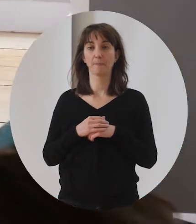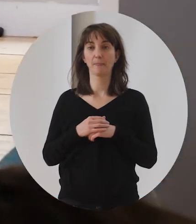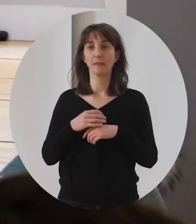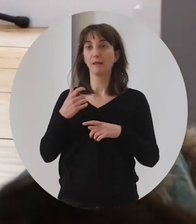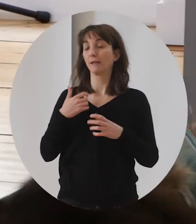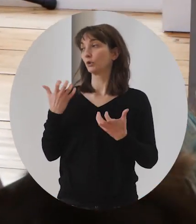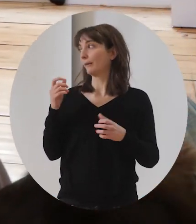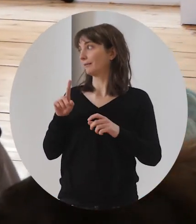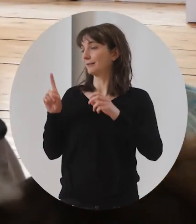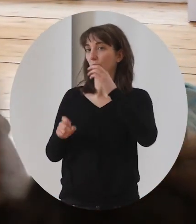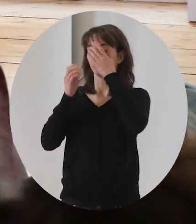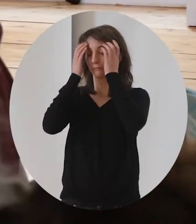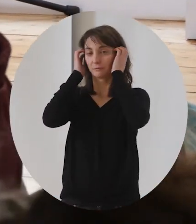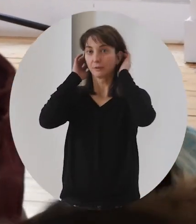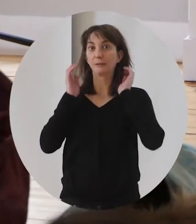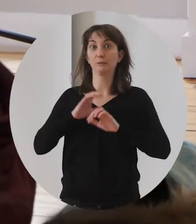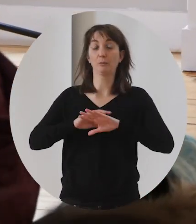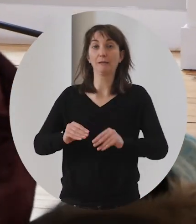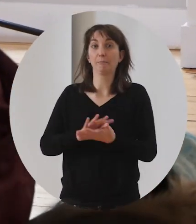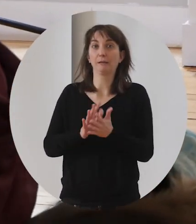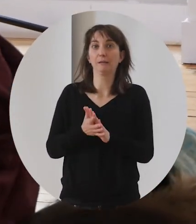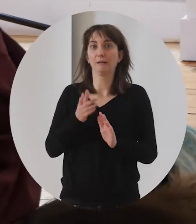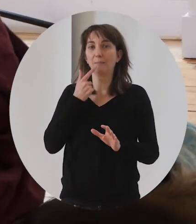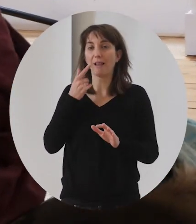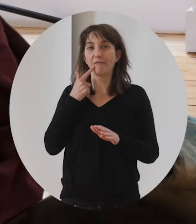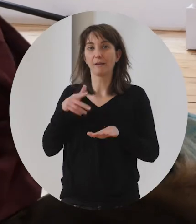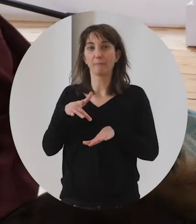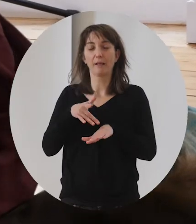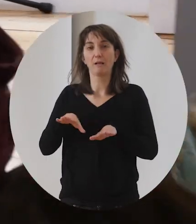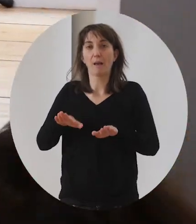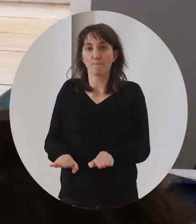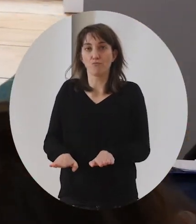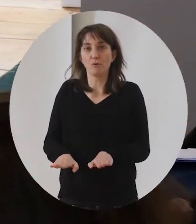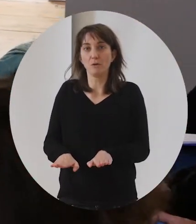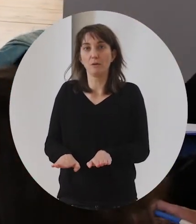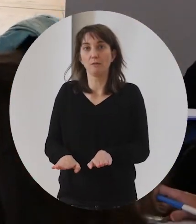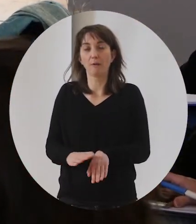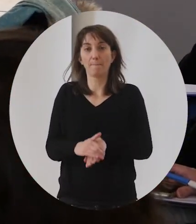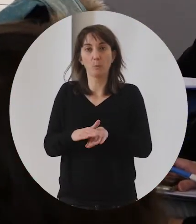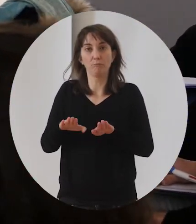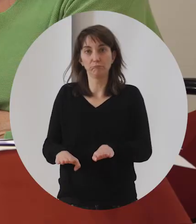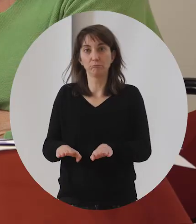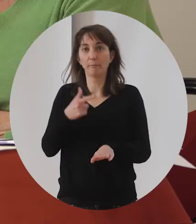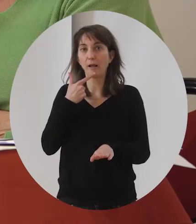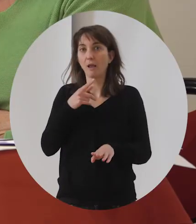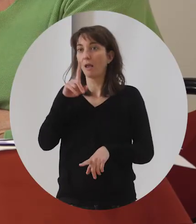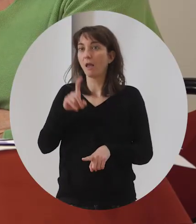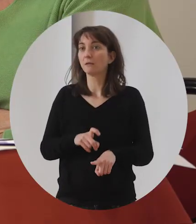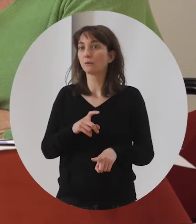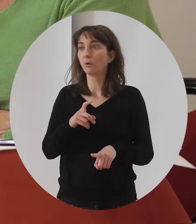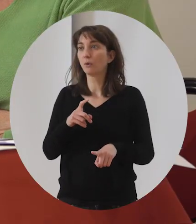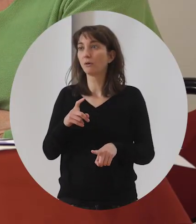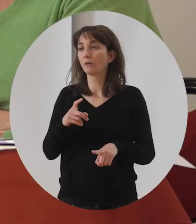Moi, je voulais poser une question très pratique. Vous parliez d'appui plantaire. Est-ce que vous valorisez